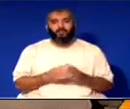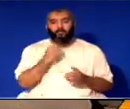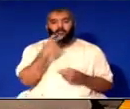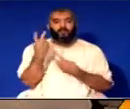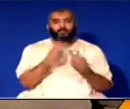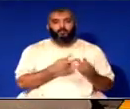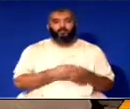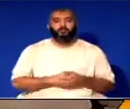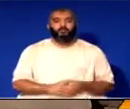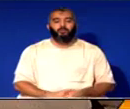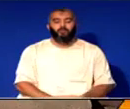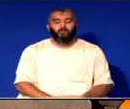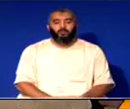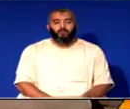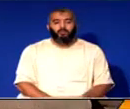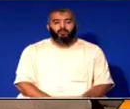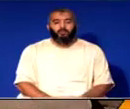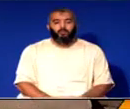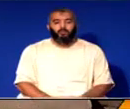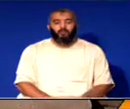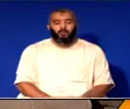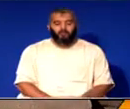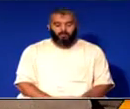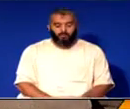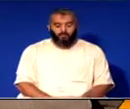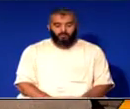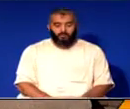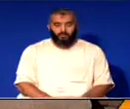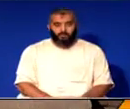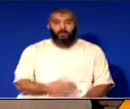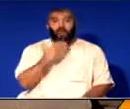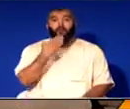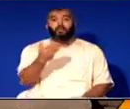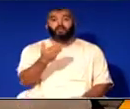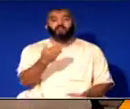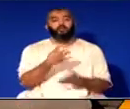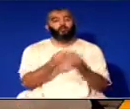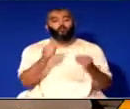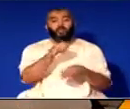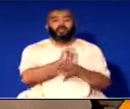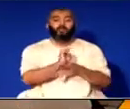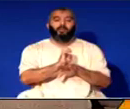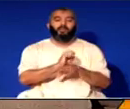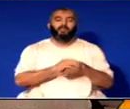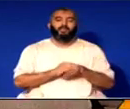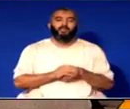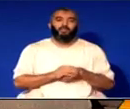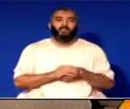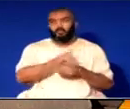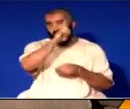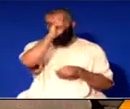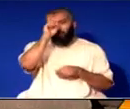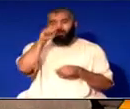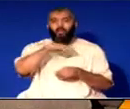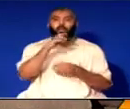وبركاته. مرحبا بك أمال. مرحبا بك أمال. أهلا وسهلا بكم. الله يسلمك على هذه الحصة المباركة. أتمنى من الله عز